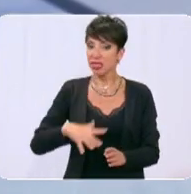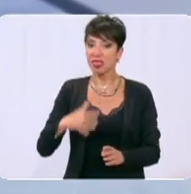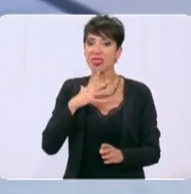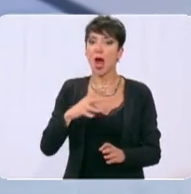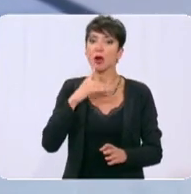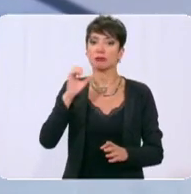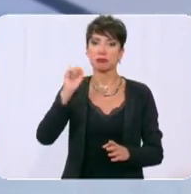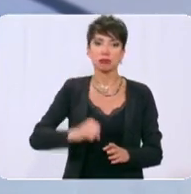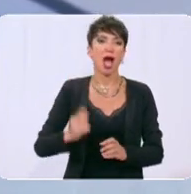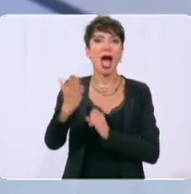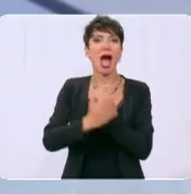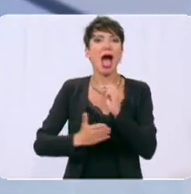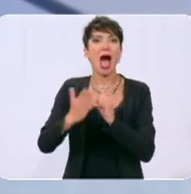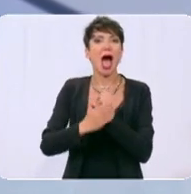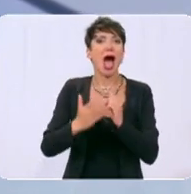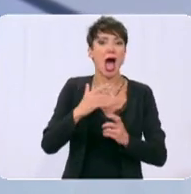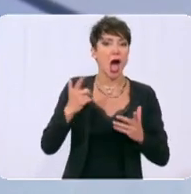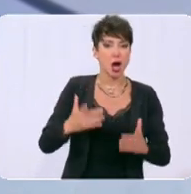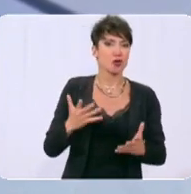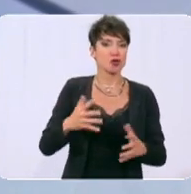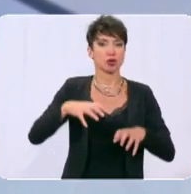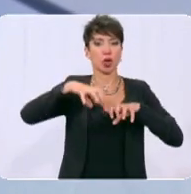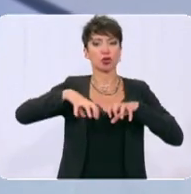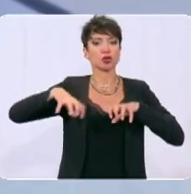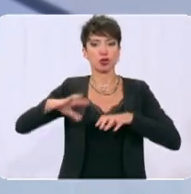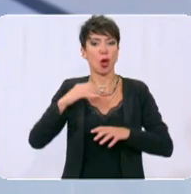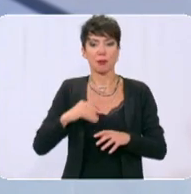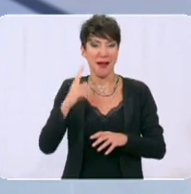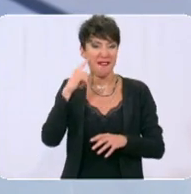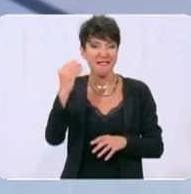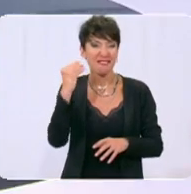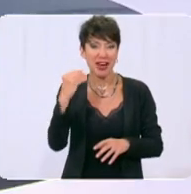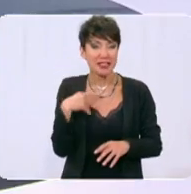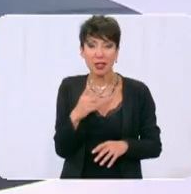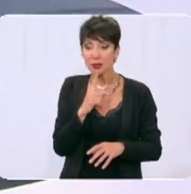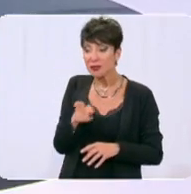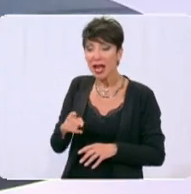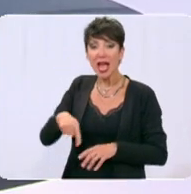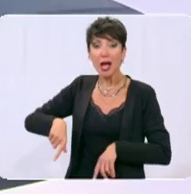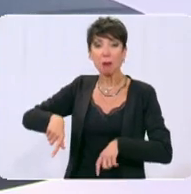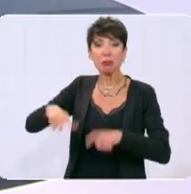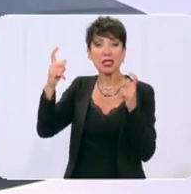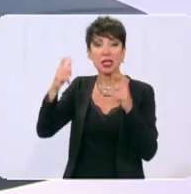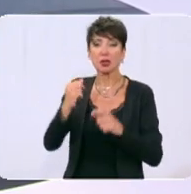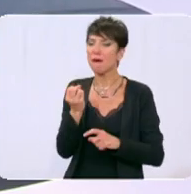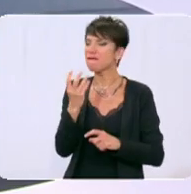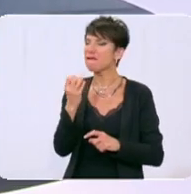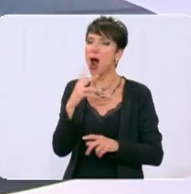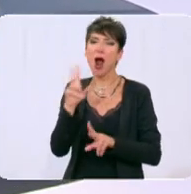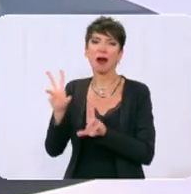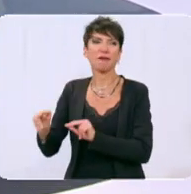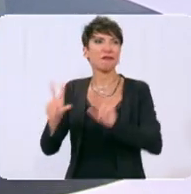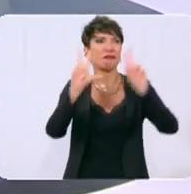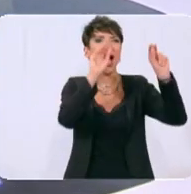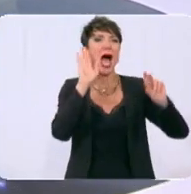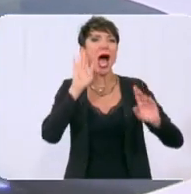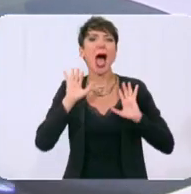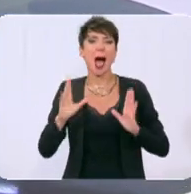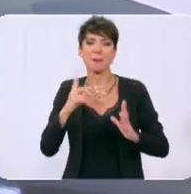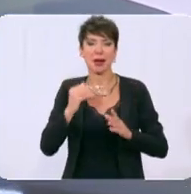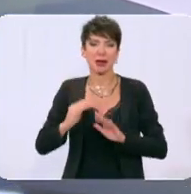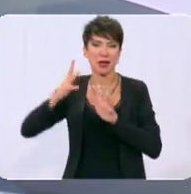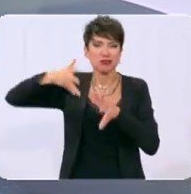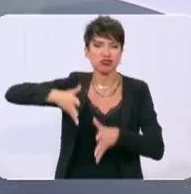τομέας. Μόνο η Ηλία μπορεί να είναι η Φλόριδα, να σας το πω, της Ελλάδος. Mm-hmm. Τεράστιες δυνατότητες, με ανεξάντλητες πηγές, νερά και